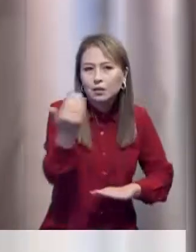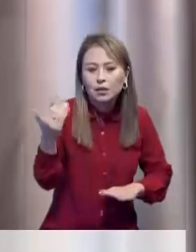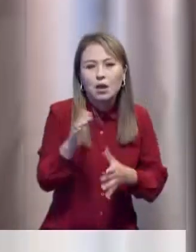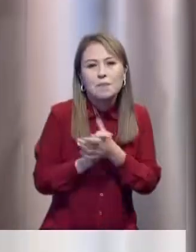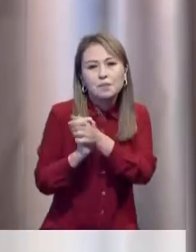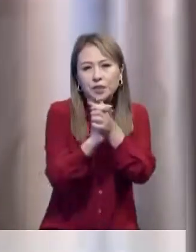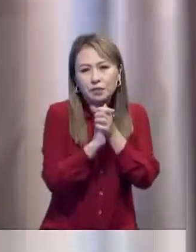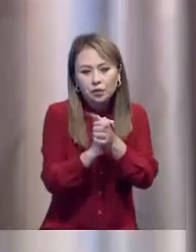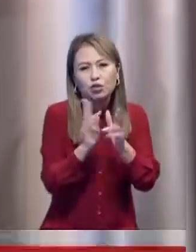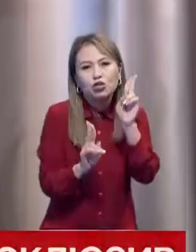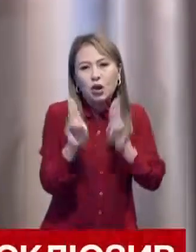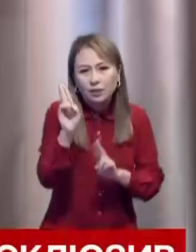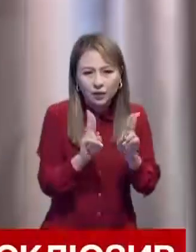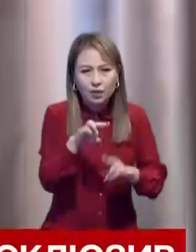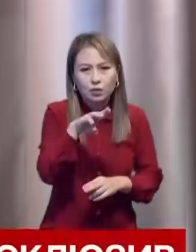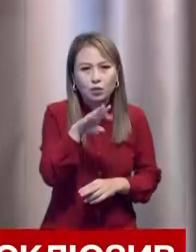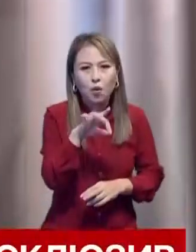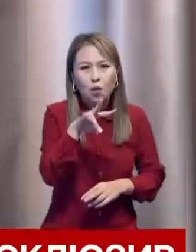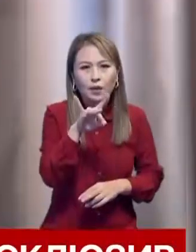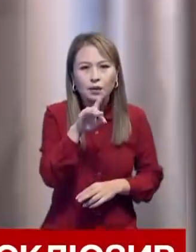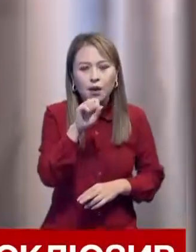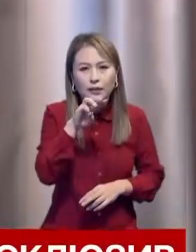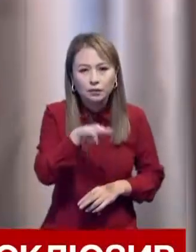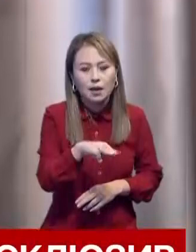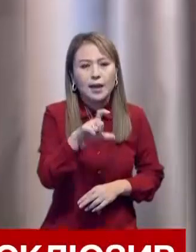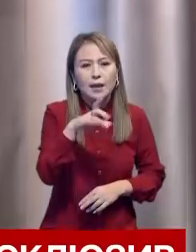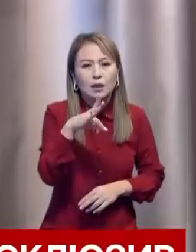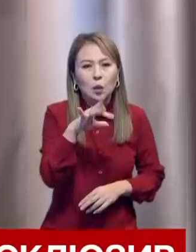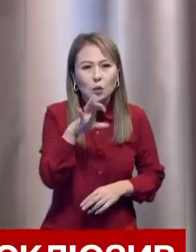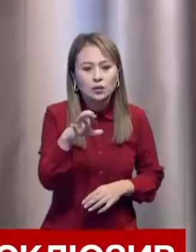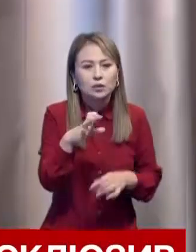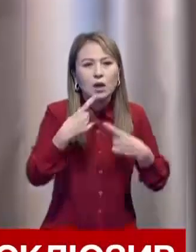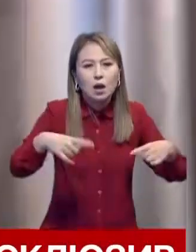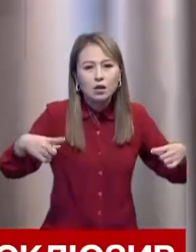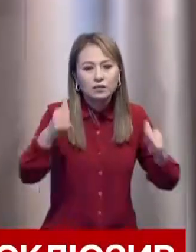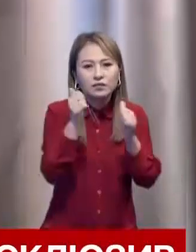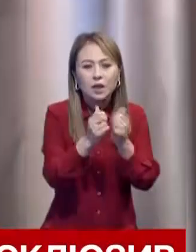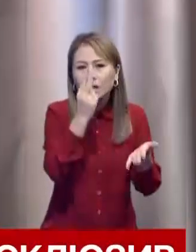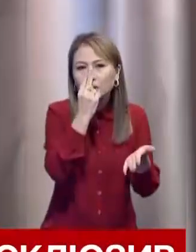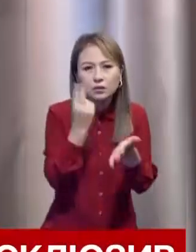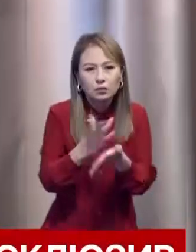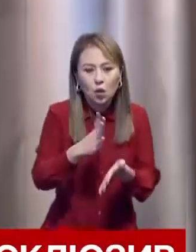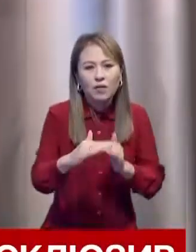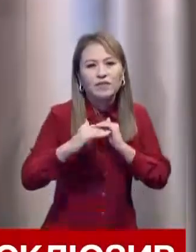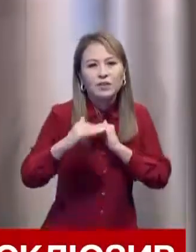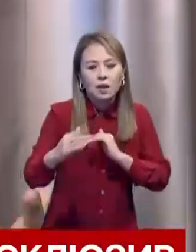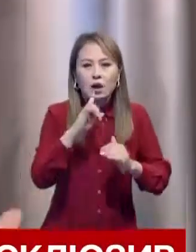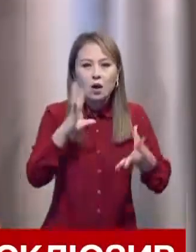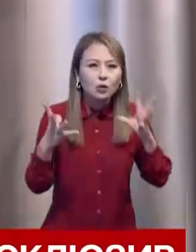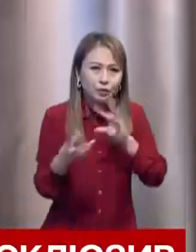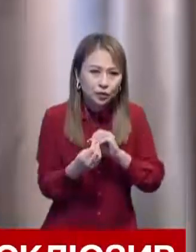бейбіт ұстанымдарыңыз, толеранттылық қағидасы, этностардың әрі лондығына қарамастан ел ішіндегі ауыз